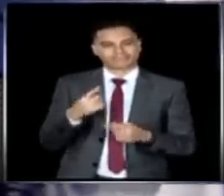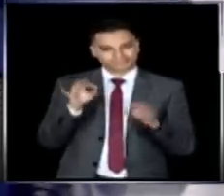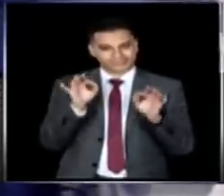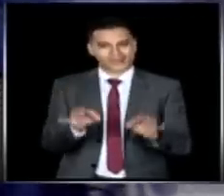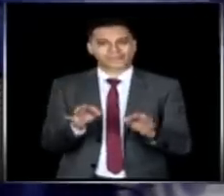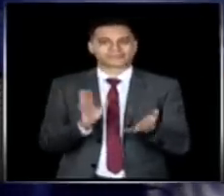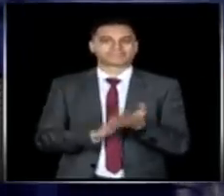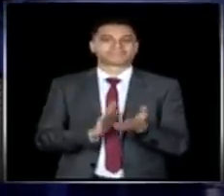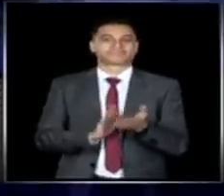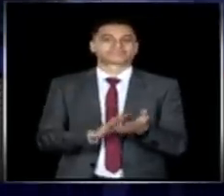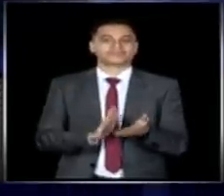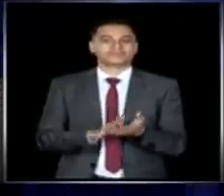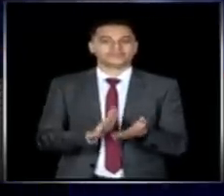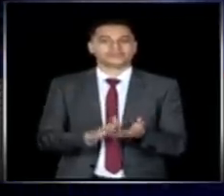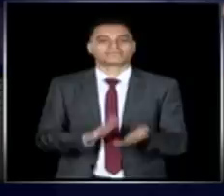طبعاً